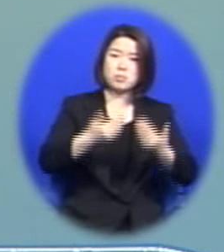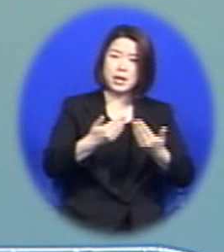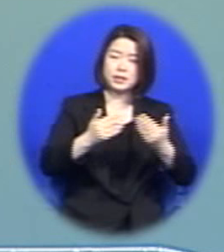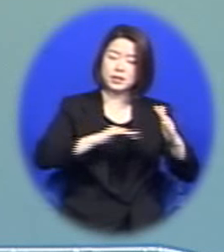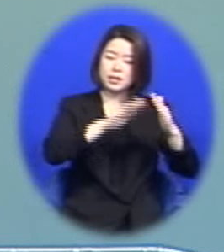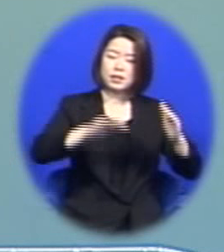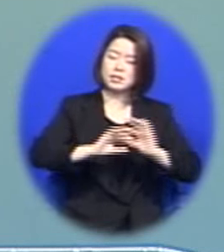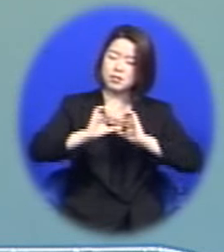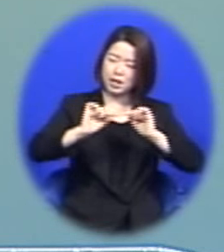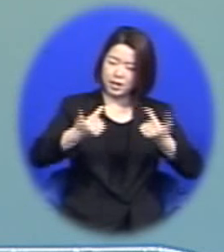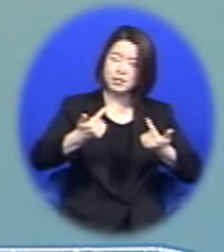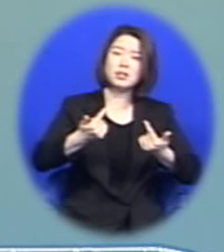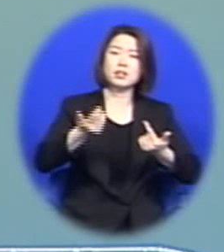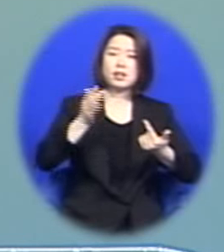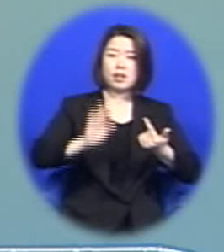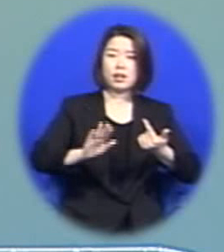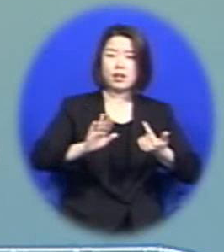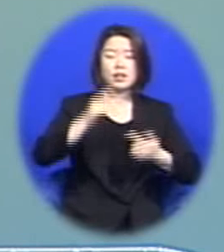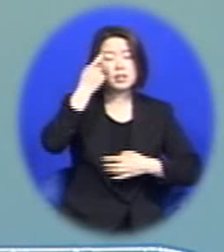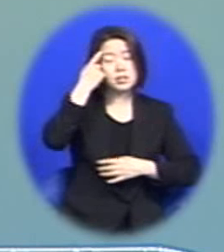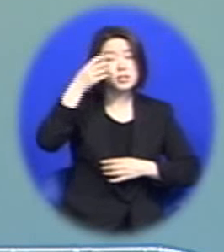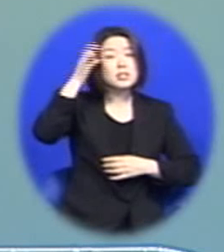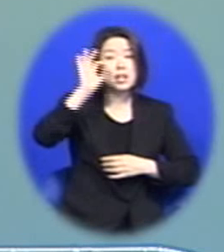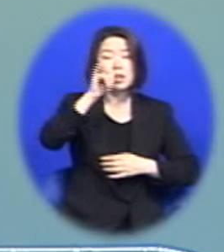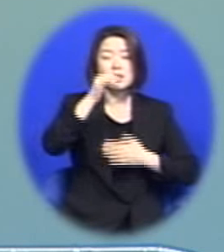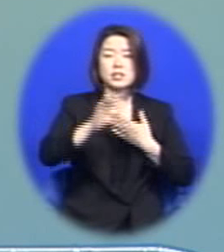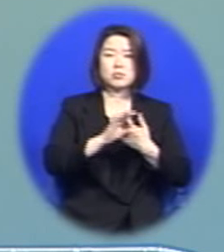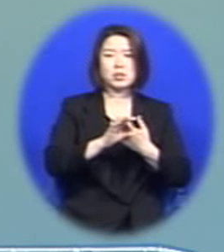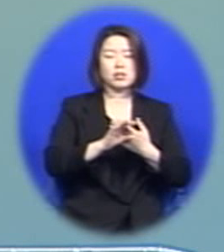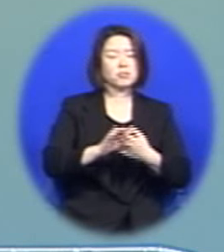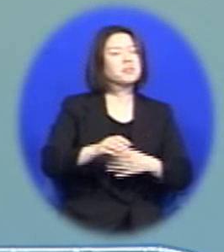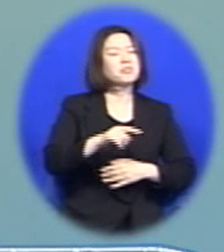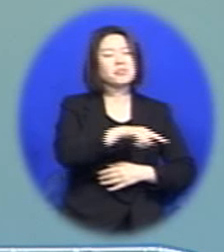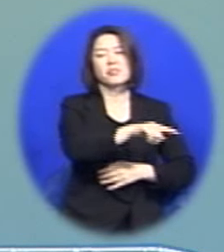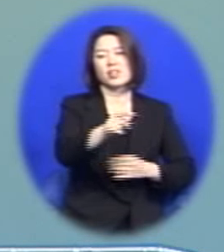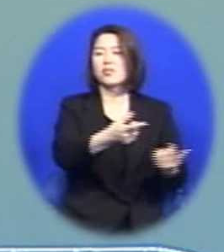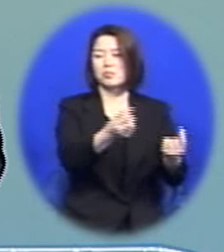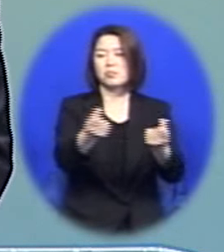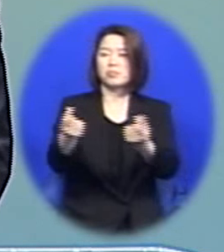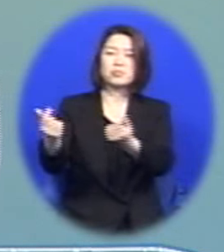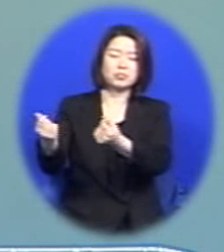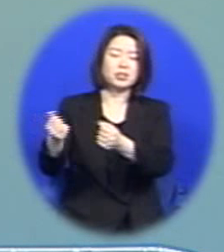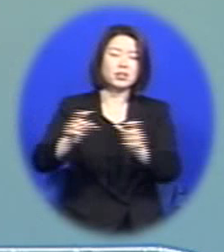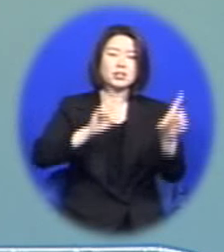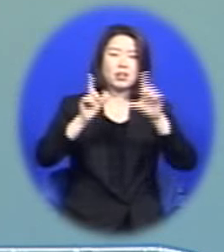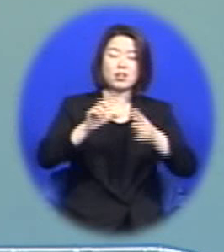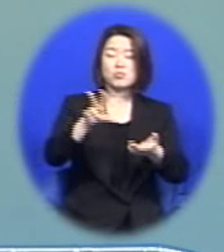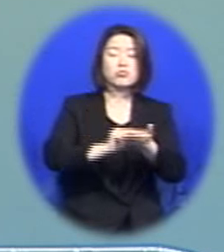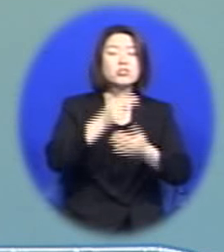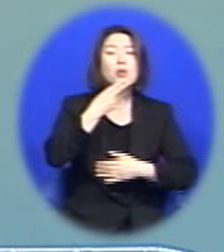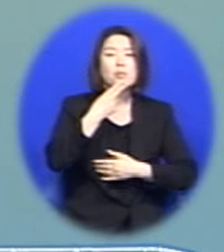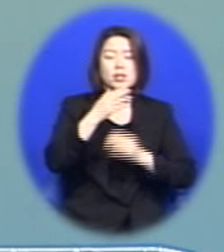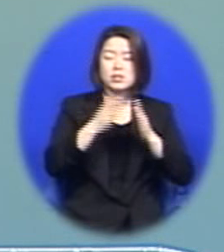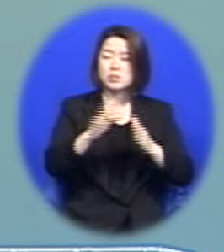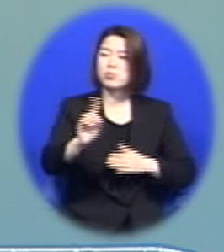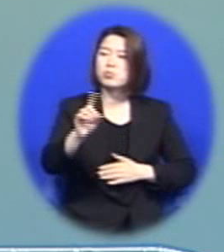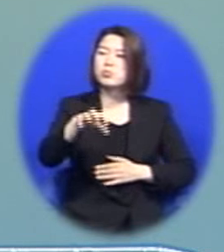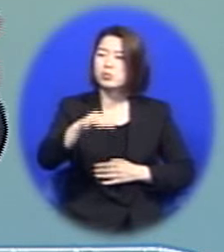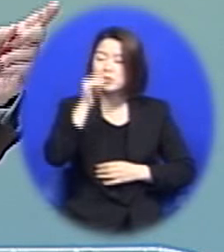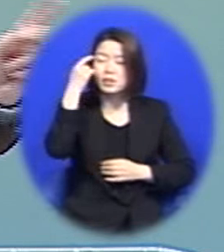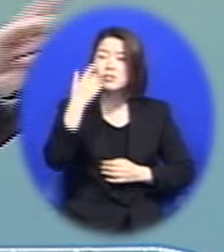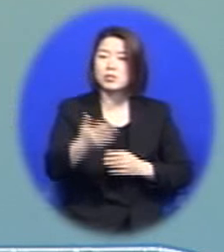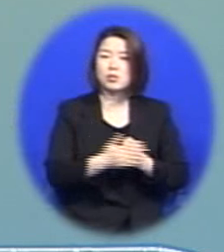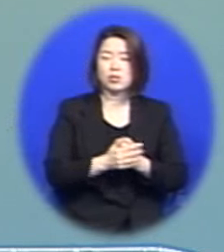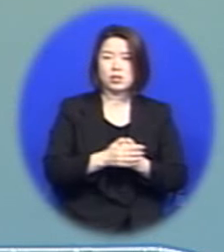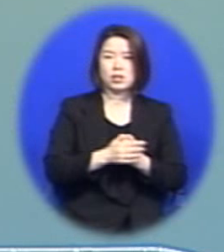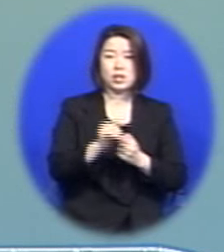아닌데 아요 다 그렇게 사는 거지 고 문제 없는지 멋 있겠어 이건